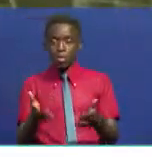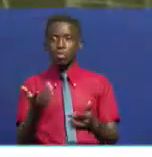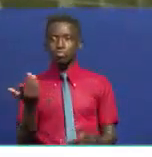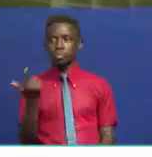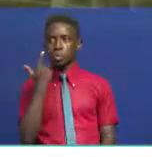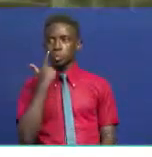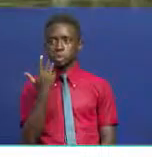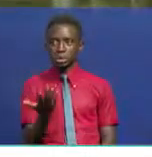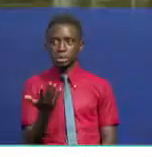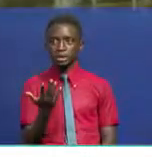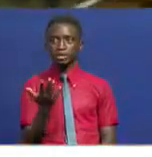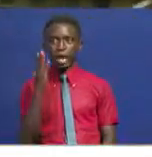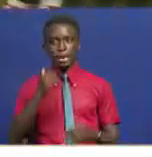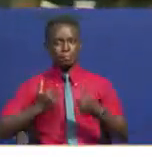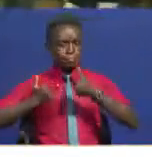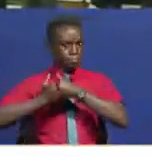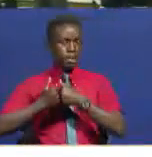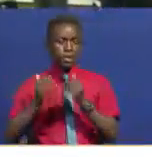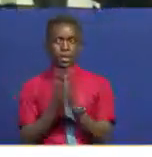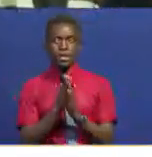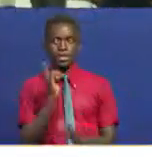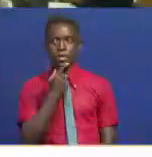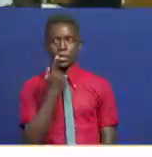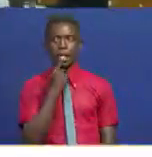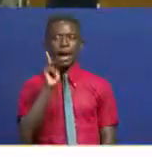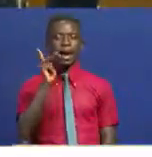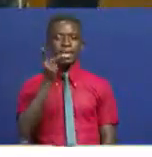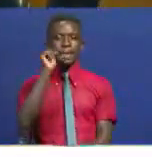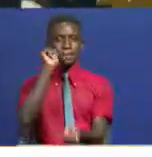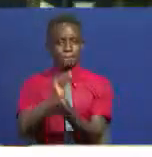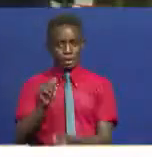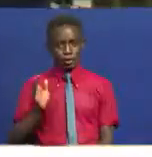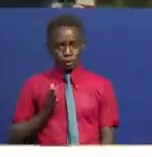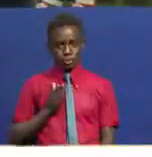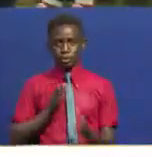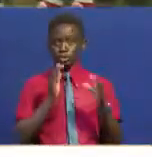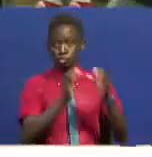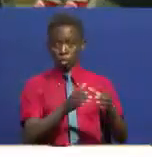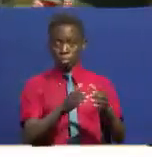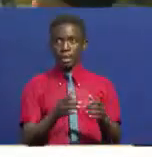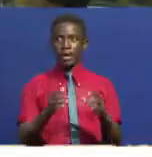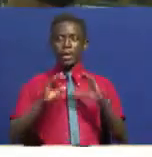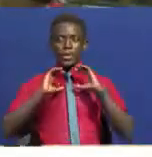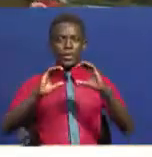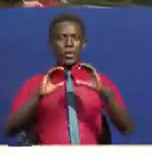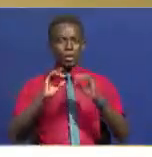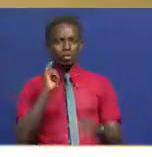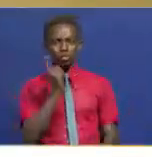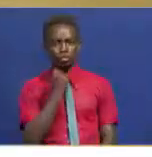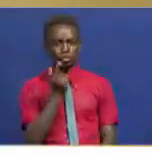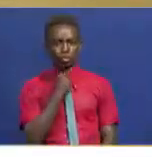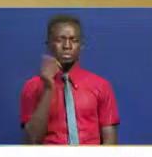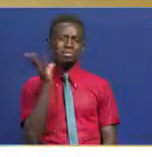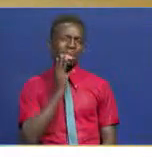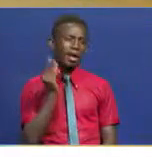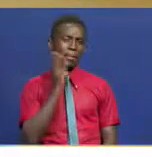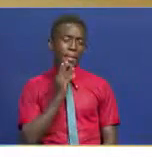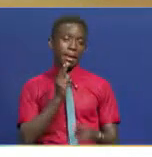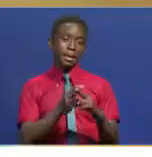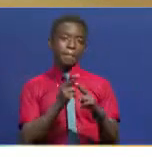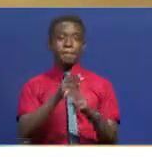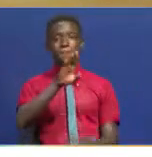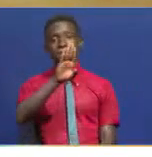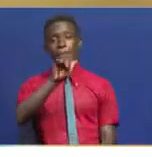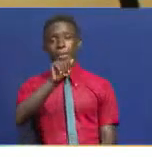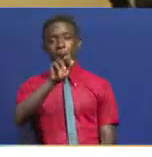bora watakapokabiliana na wakinzani wa jadi Kenya Prisons chini ya ukufunzi wa kocha mzoefu Baraza. Kocha